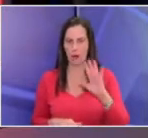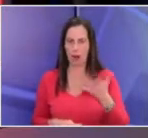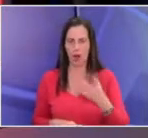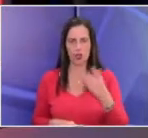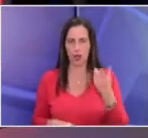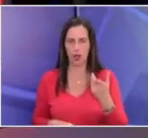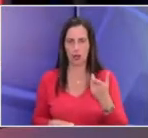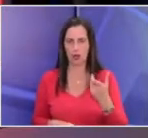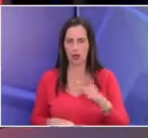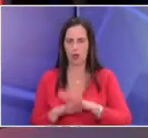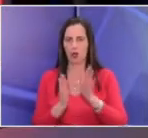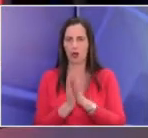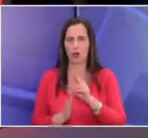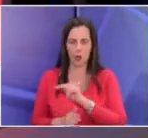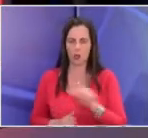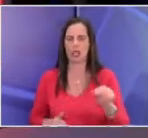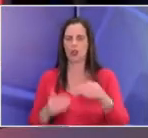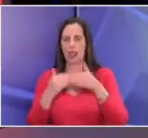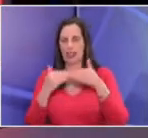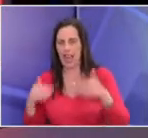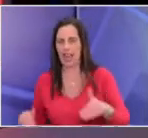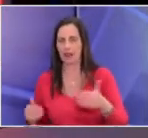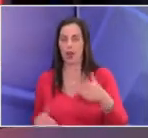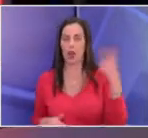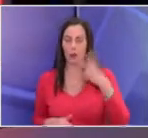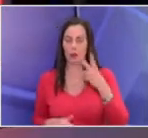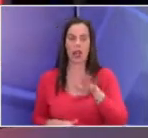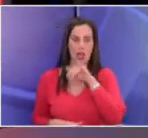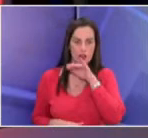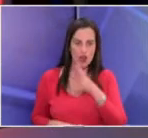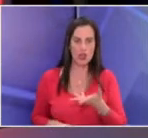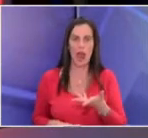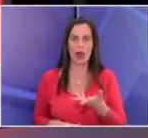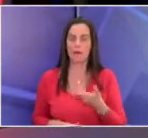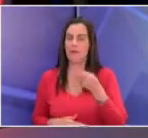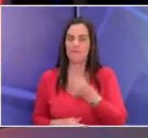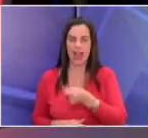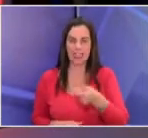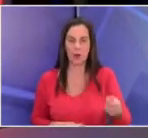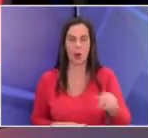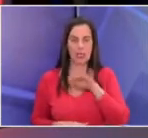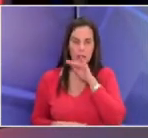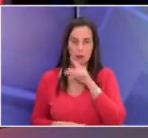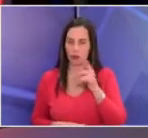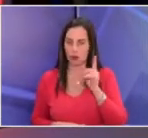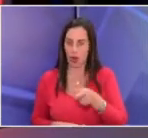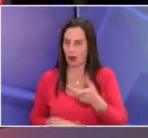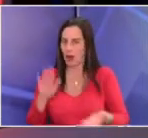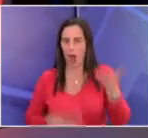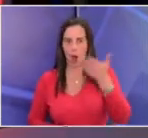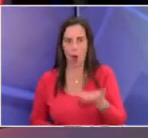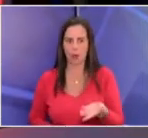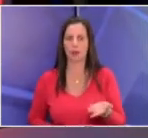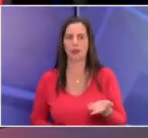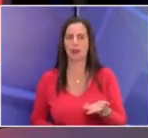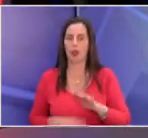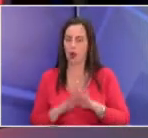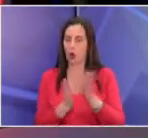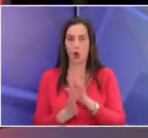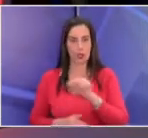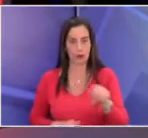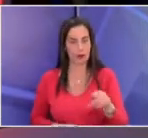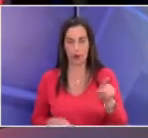אמינות וכו' וכו'. אבל בוא נדבר תכלס. על מה צריכות להיות הבחירות הבאות? תשמע, אנחנו מייסדים פה איזו מין